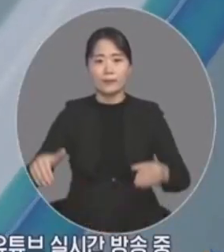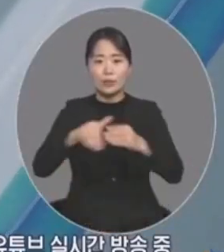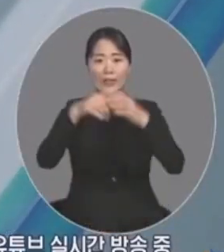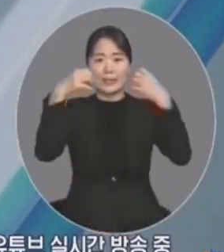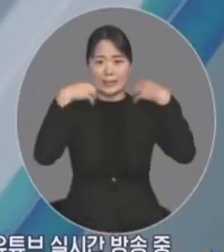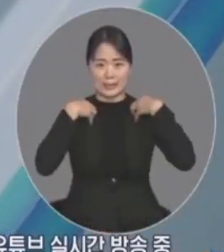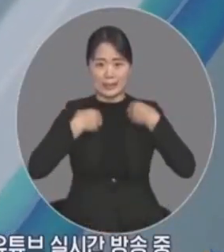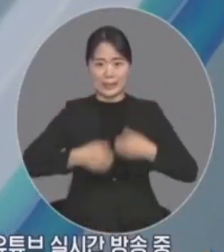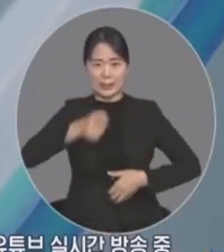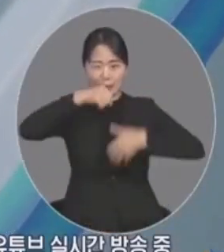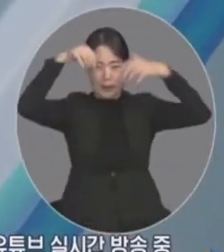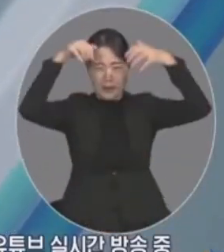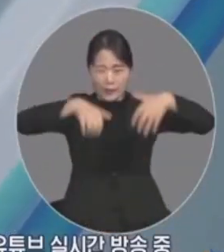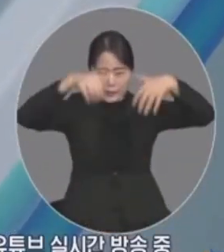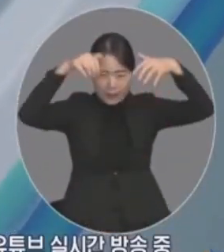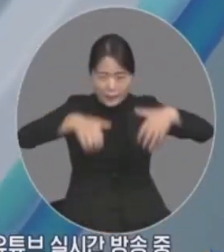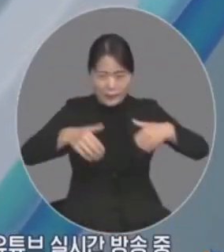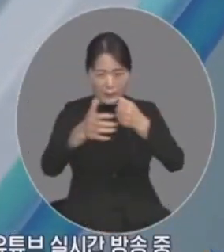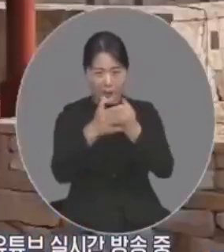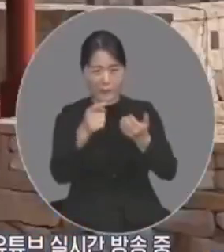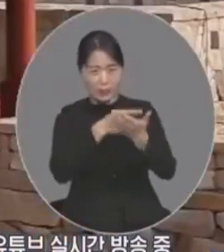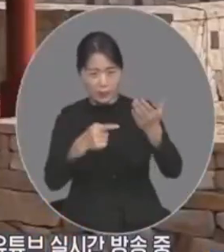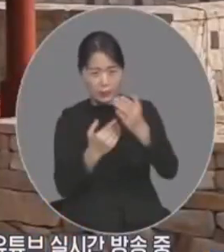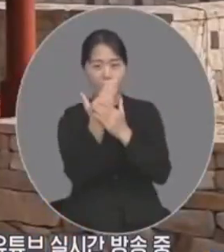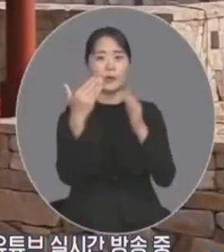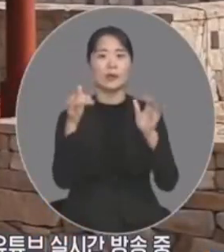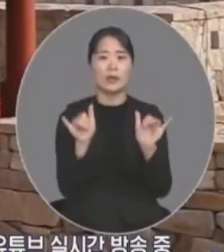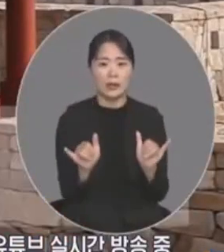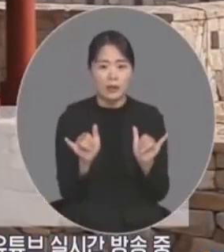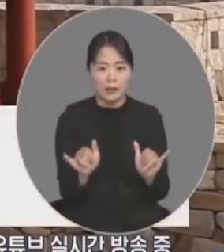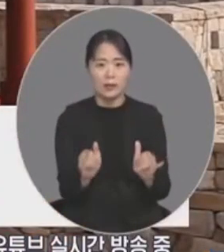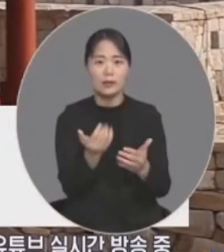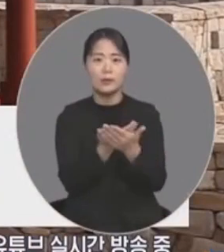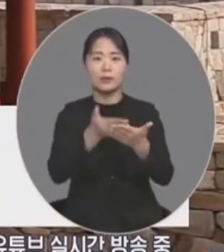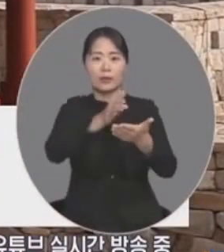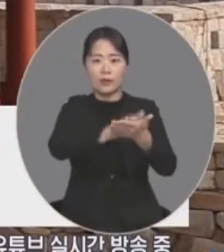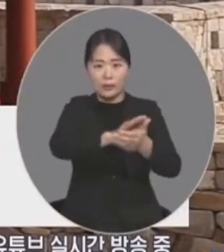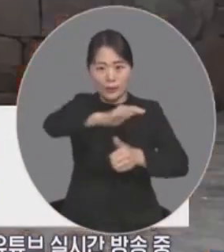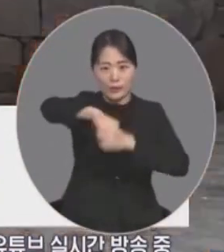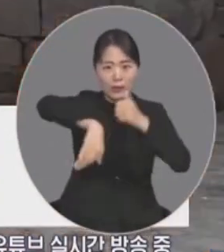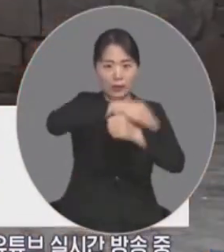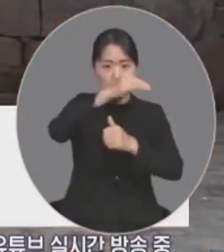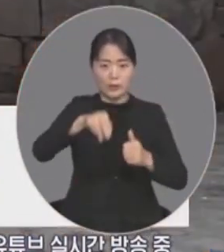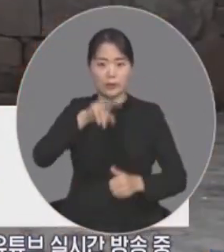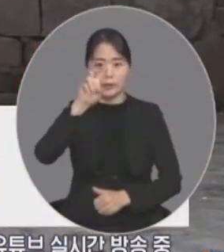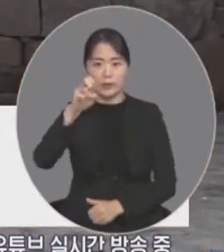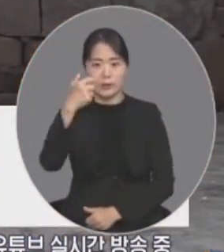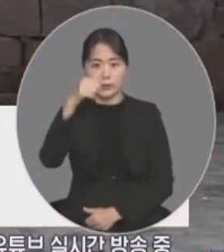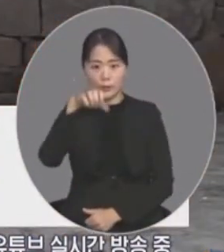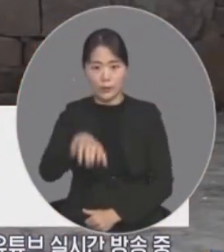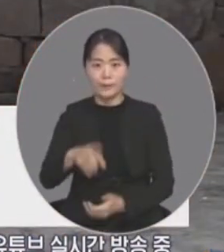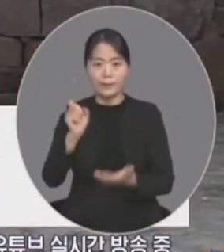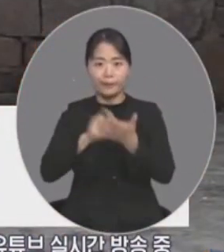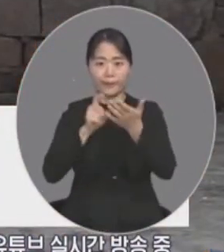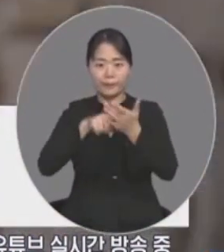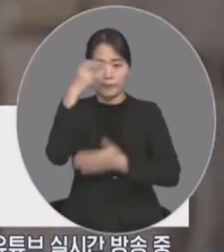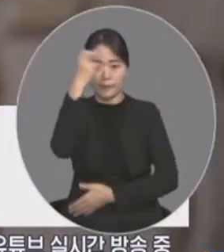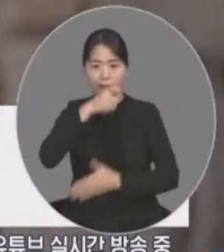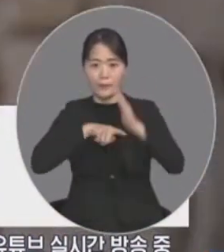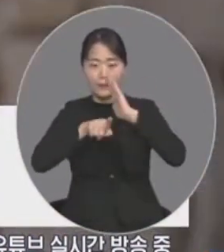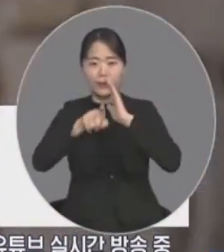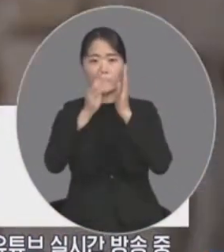문화재청이 집중호우로 인해 피해가 우려되는 문화유산 수리 현장 26곳에 대한 긴급 점검에 나서기로 한